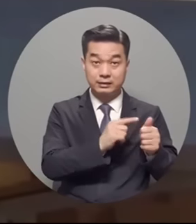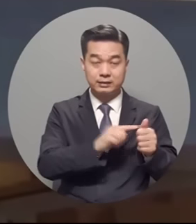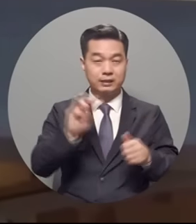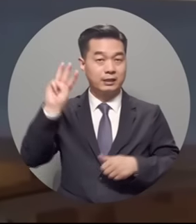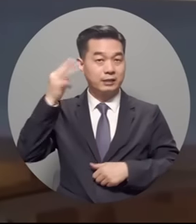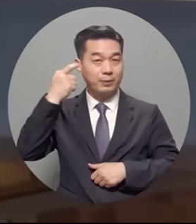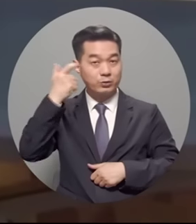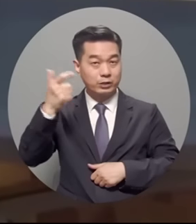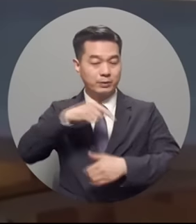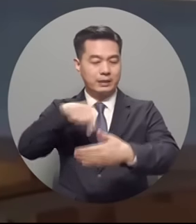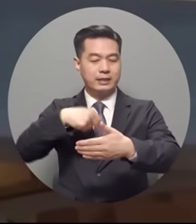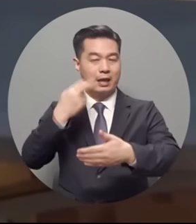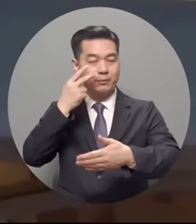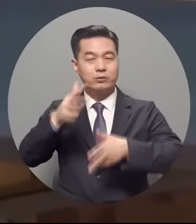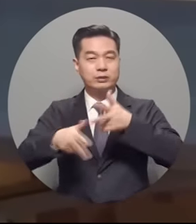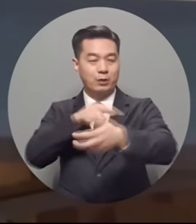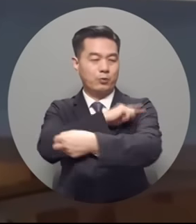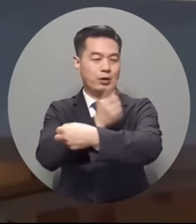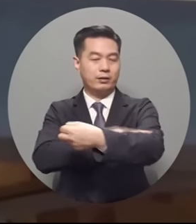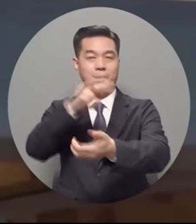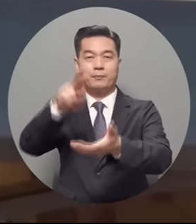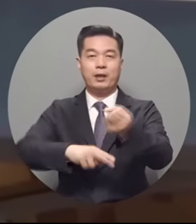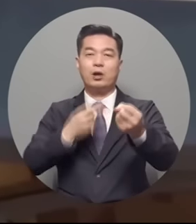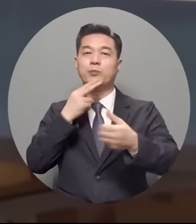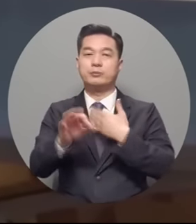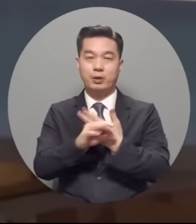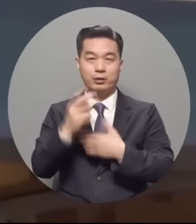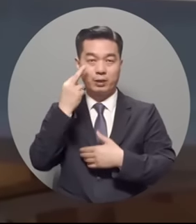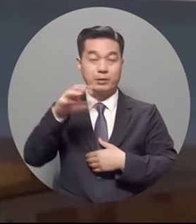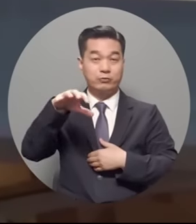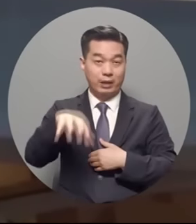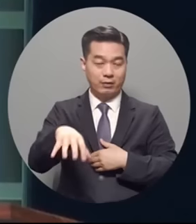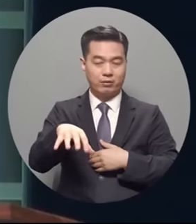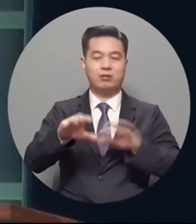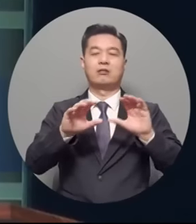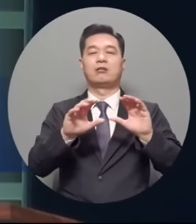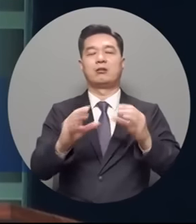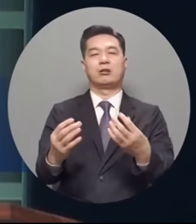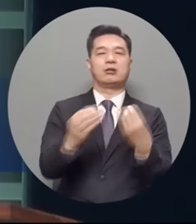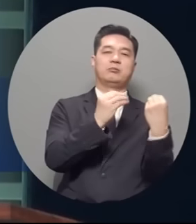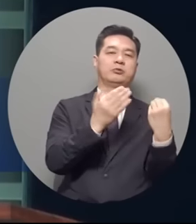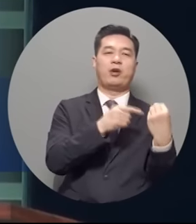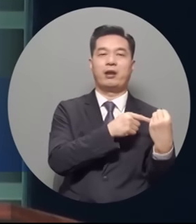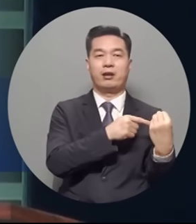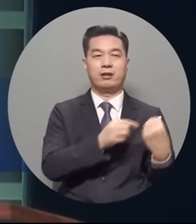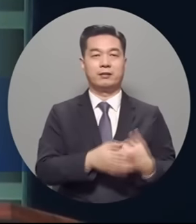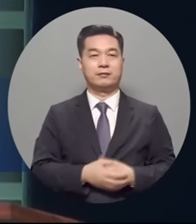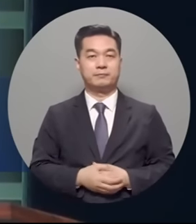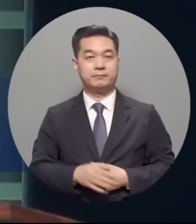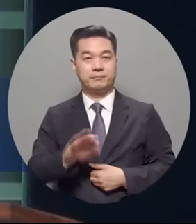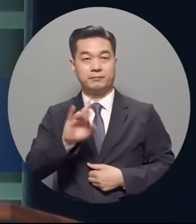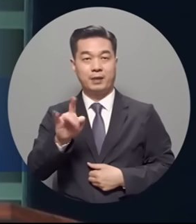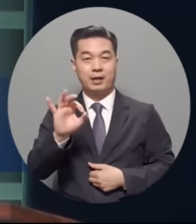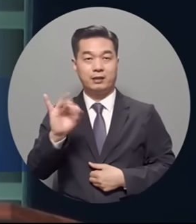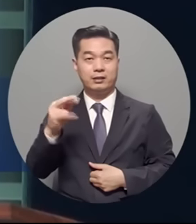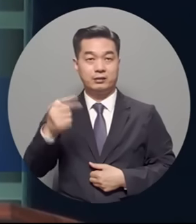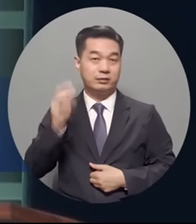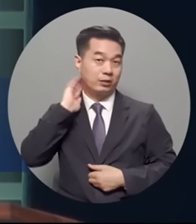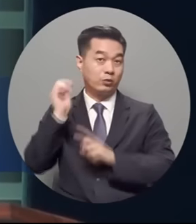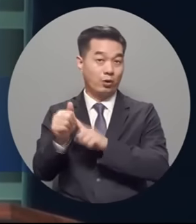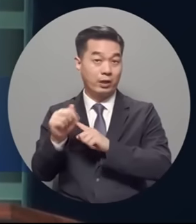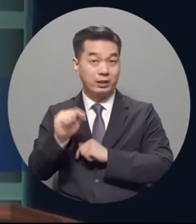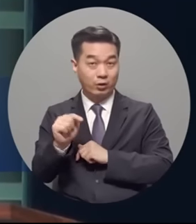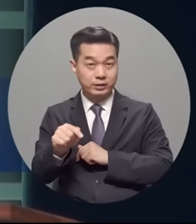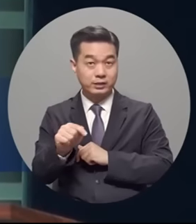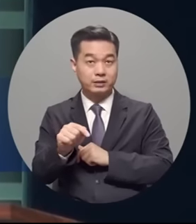사업권을 매각하지 않으면 미국 내 서비스를 금지당합니다. He made it clear to President Xi that this was not about a ban